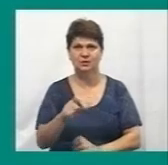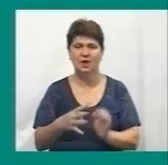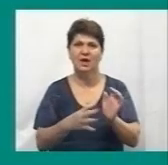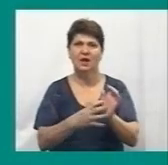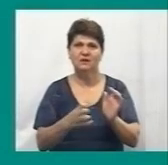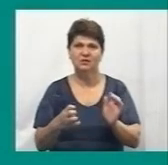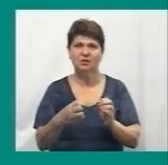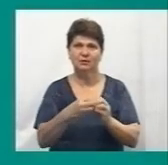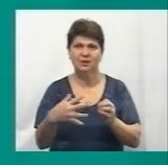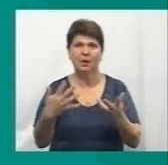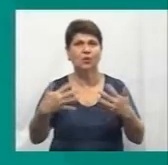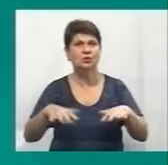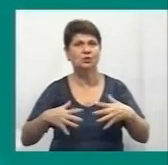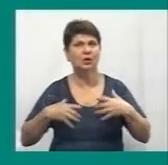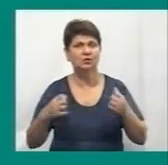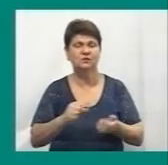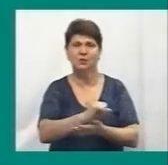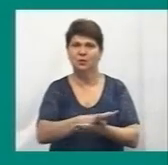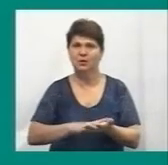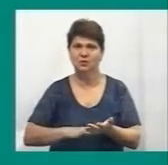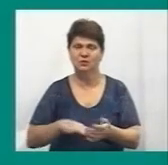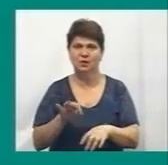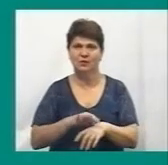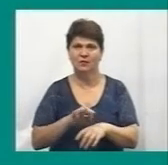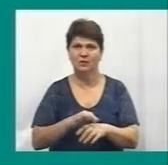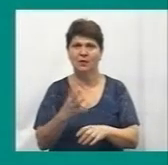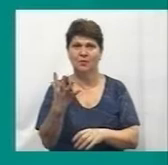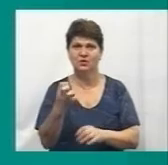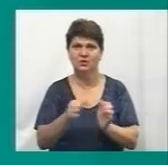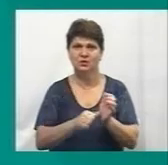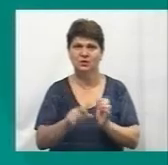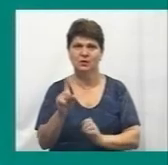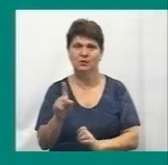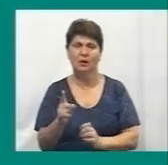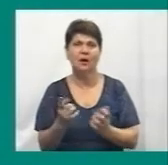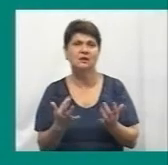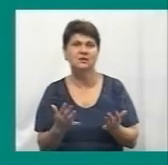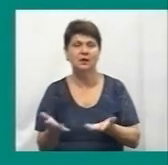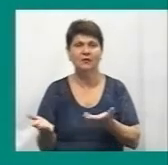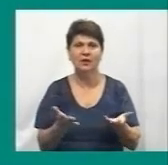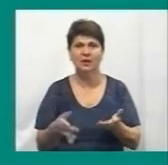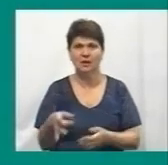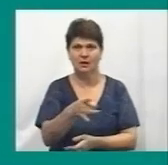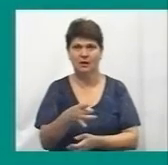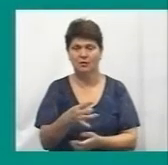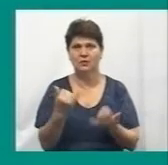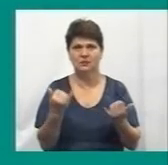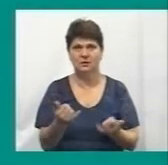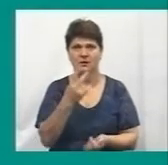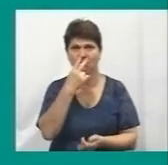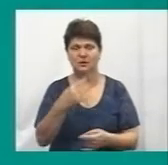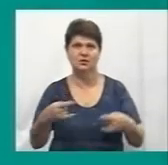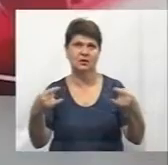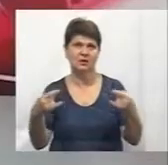вже одужали, продовжує хворіти 561 людина. Скільки і в яких районах ви наразі бачите на